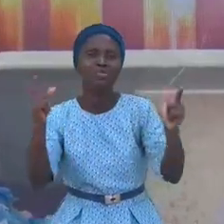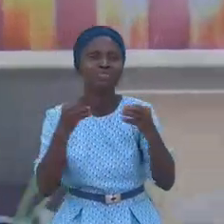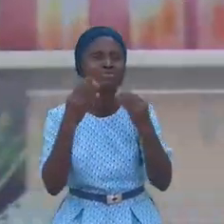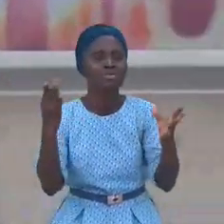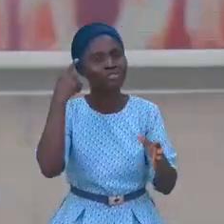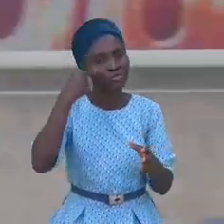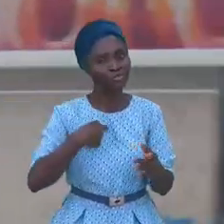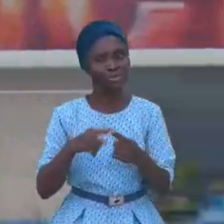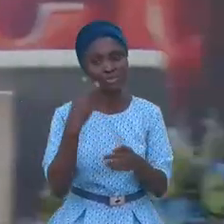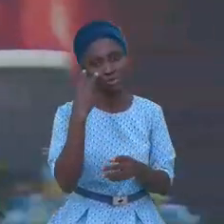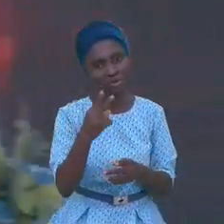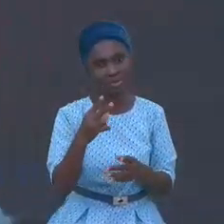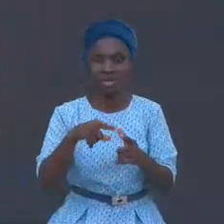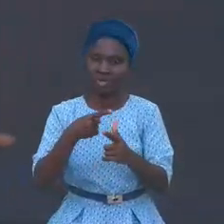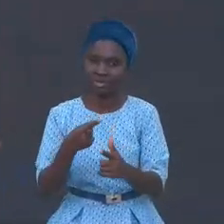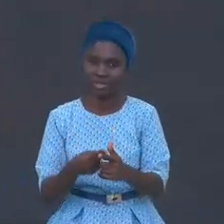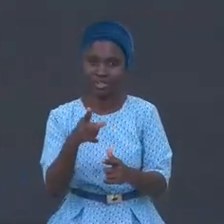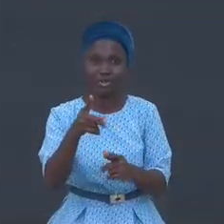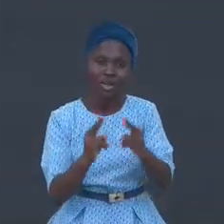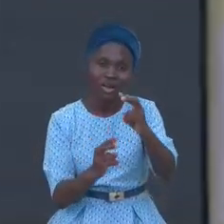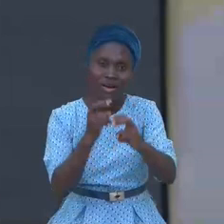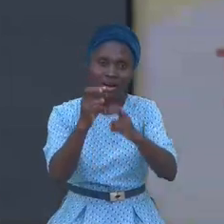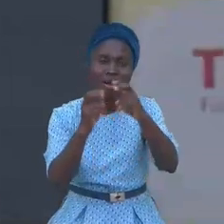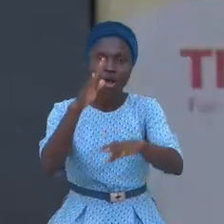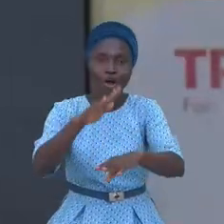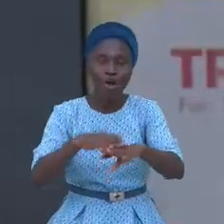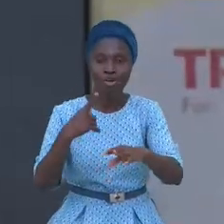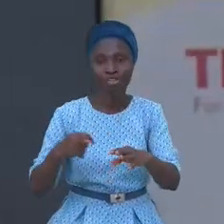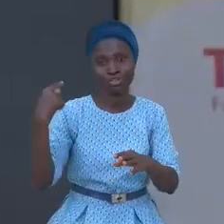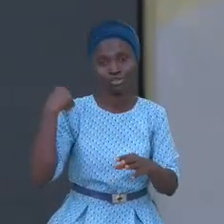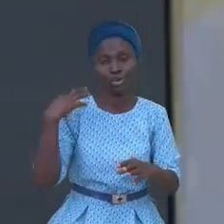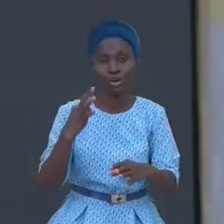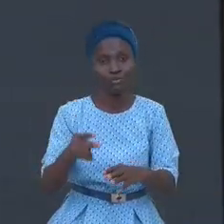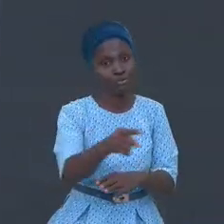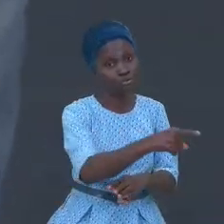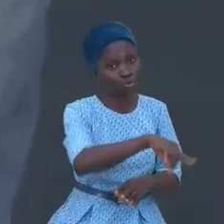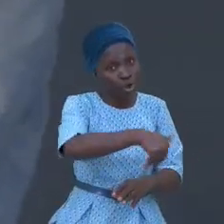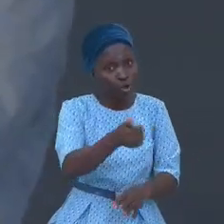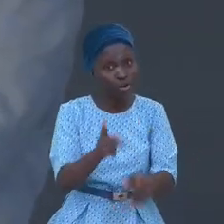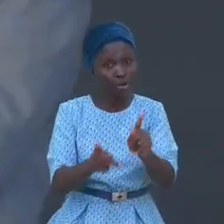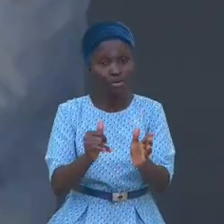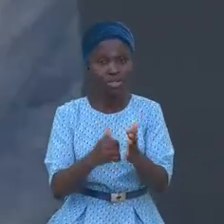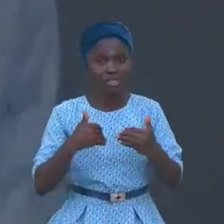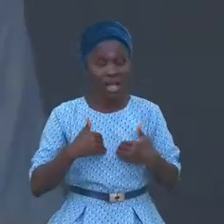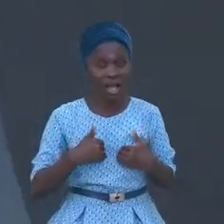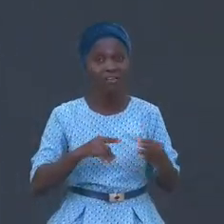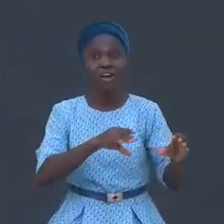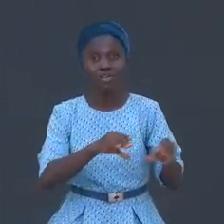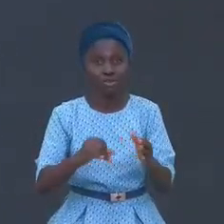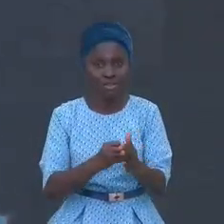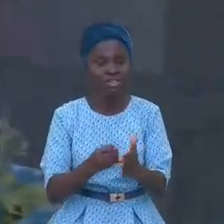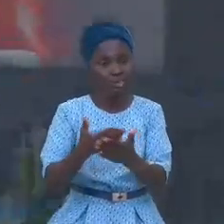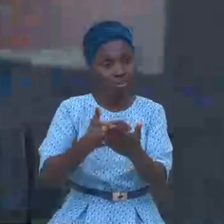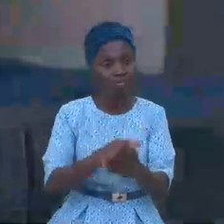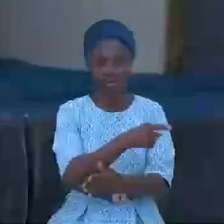pas à voir. Grimpe sur les épaules de ceux qui t'ont devancé. Grimpe